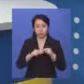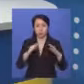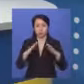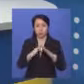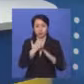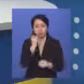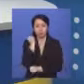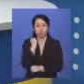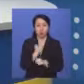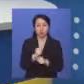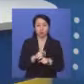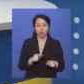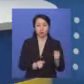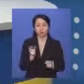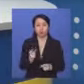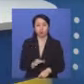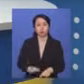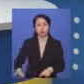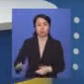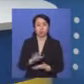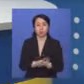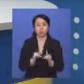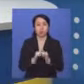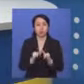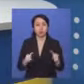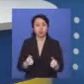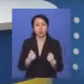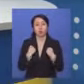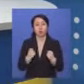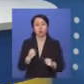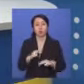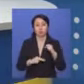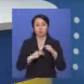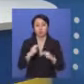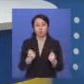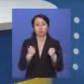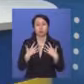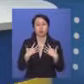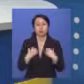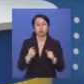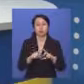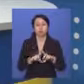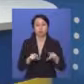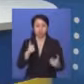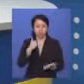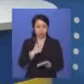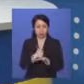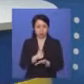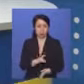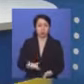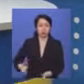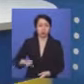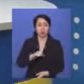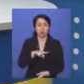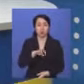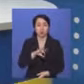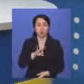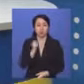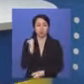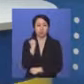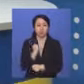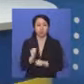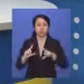своих работников, а руководство области продолжает развивать спорт и строит физкультурно-оздоровительные комплексы. Глава региона Кумар Аксакалов